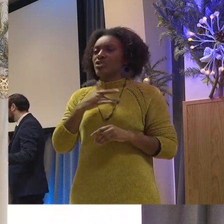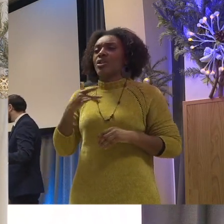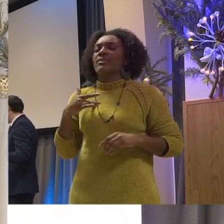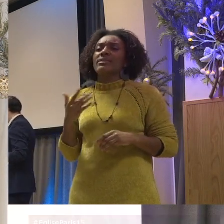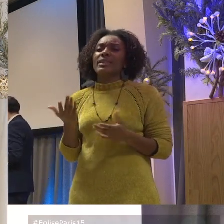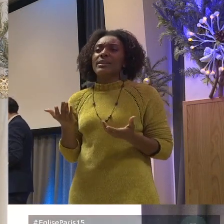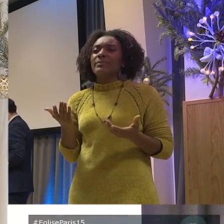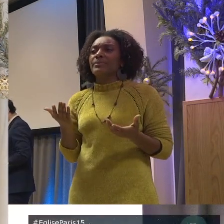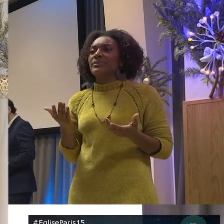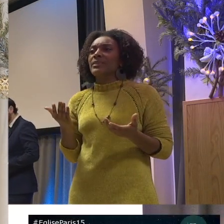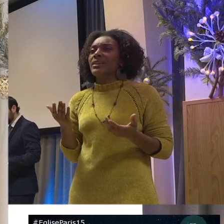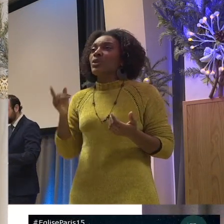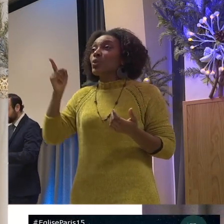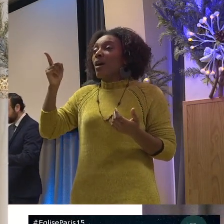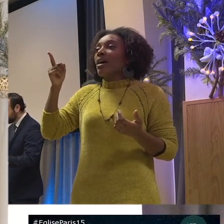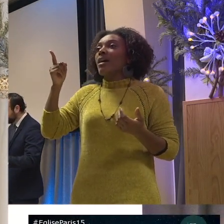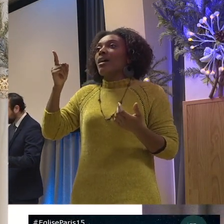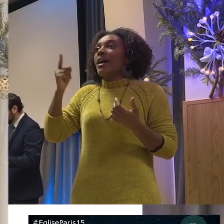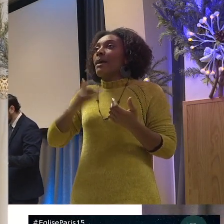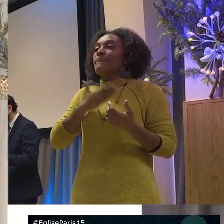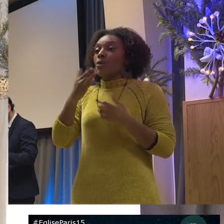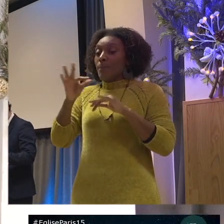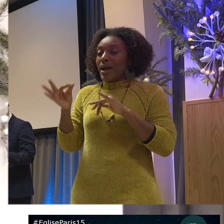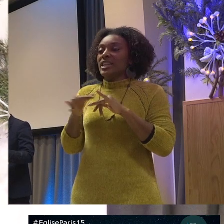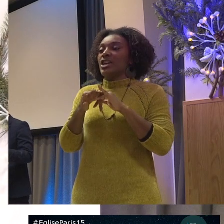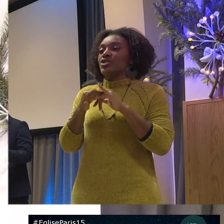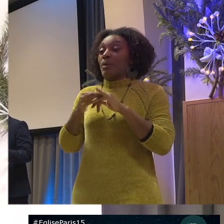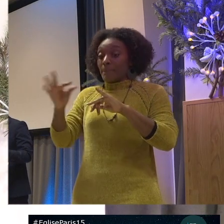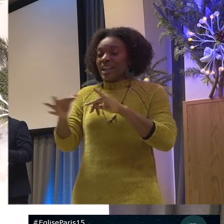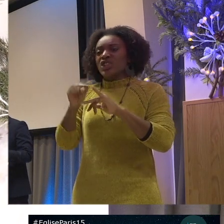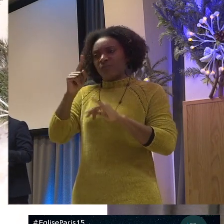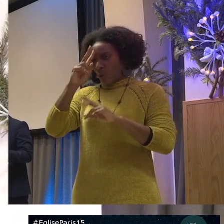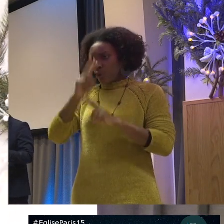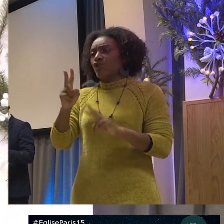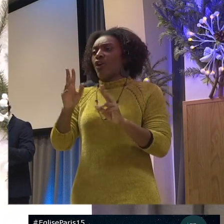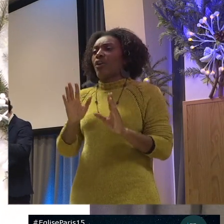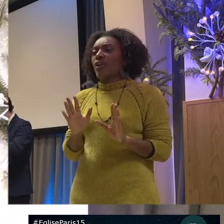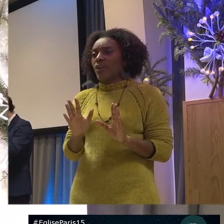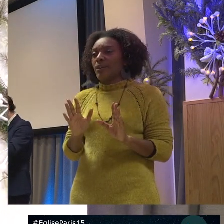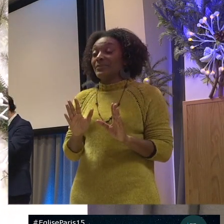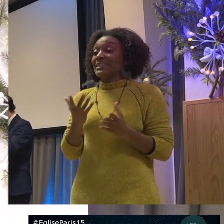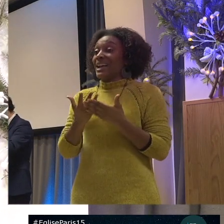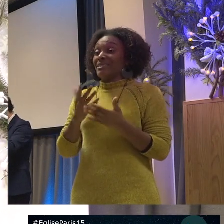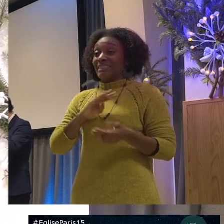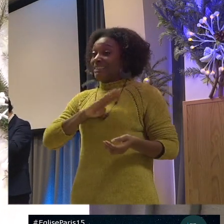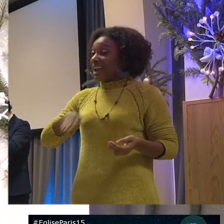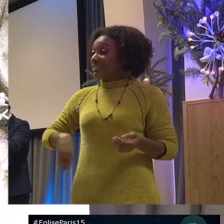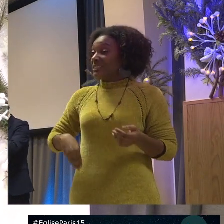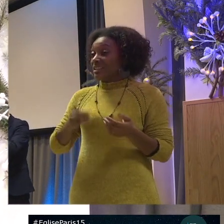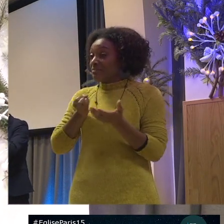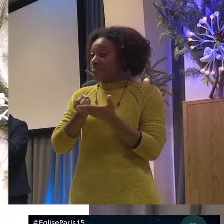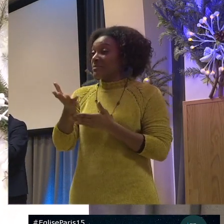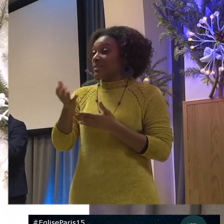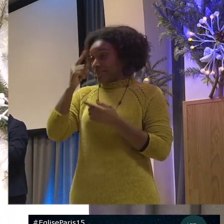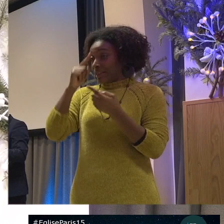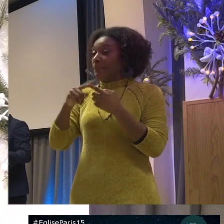a à cœur, Seigneur, que le mariage soit honoré de tous. Seigneur, en ce 5e et dernier message sur le mariage, je voudrais te demander